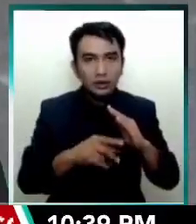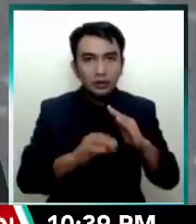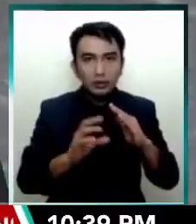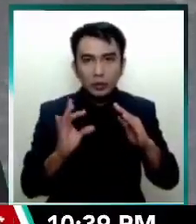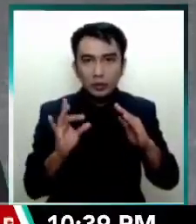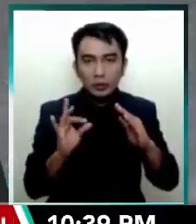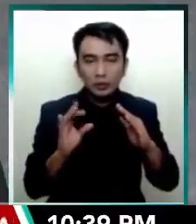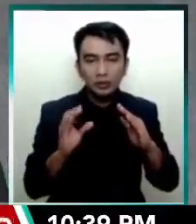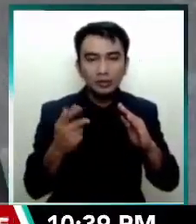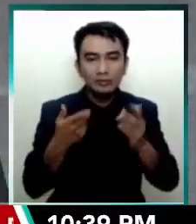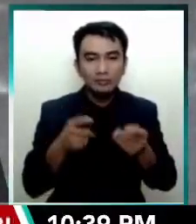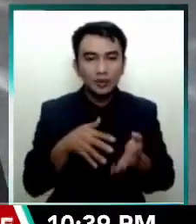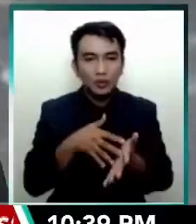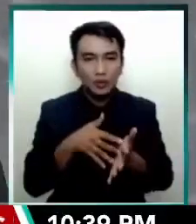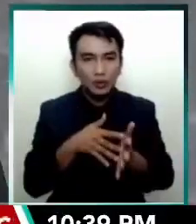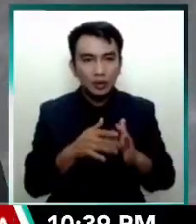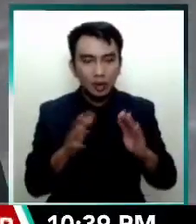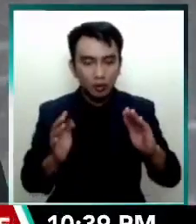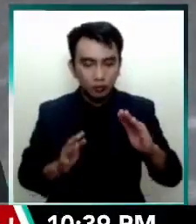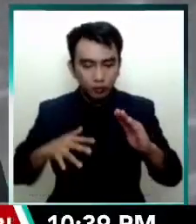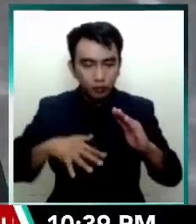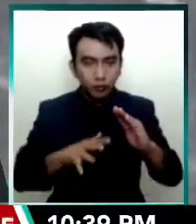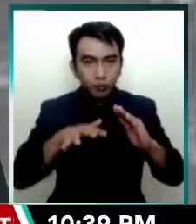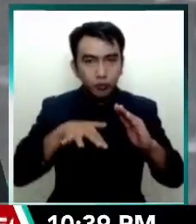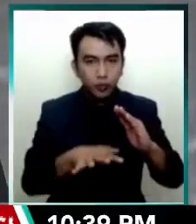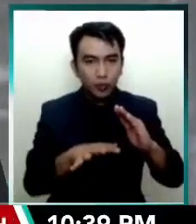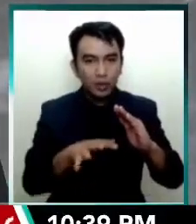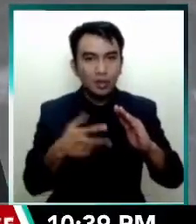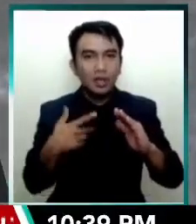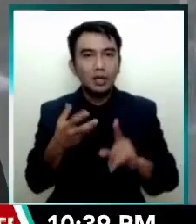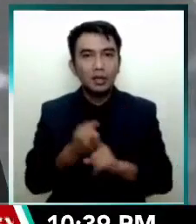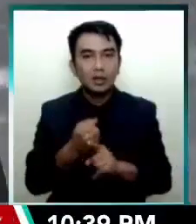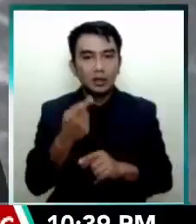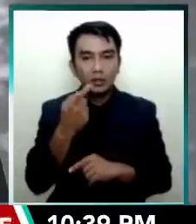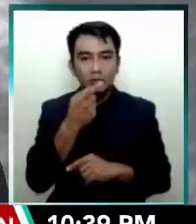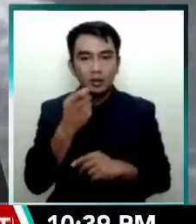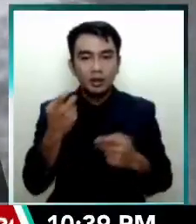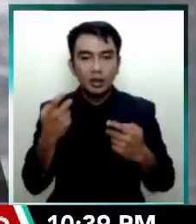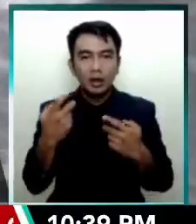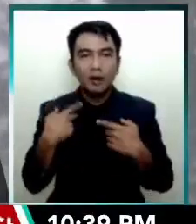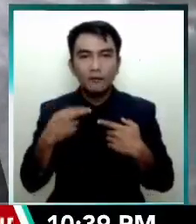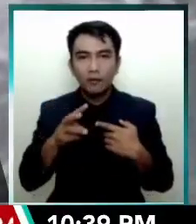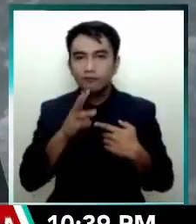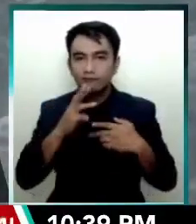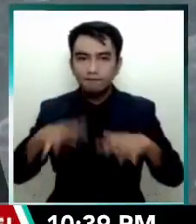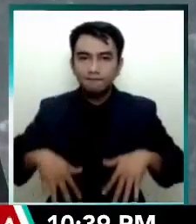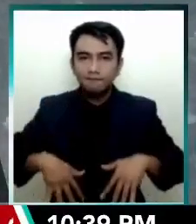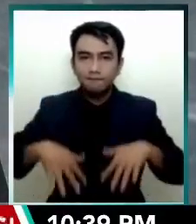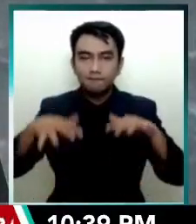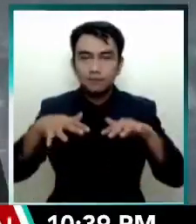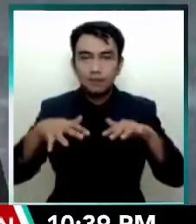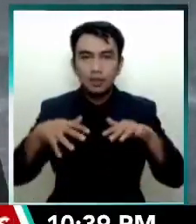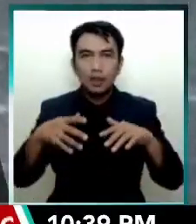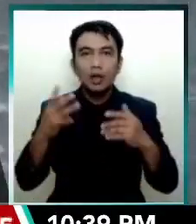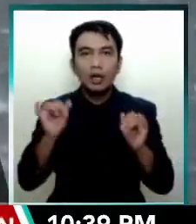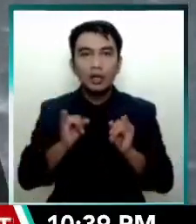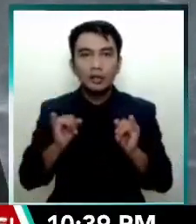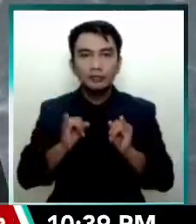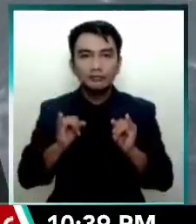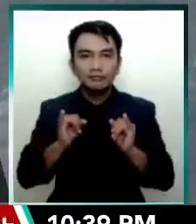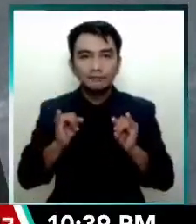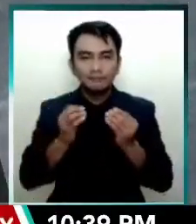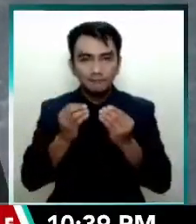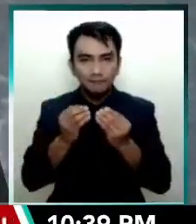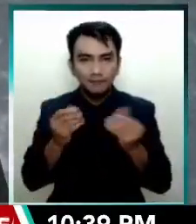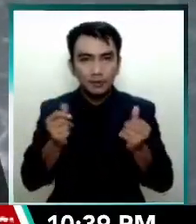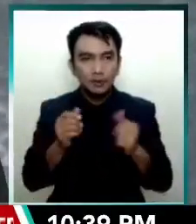ilog. Umapaw at rumagasa ang ilog bunsod ng glacial outburst flooding na dulot ng pagkatunaw ng yelo roon. Ilang residente